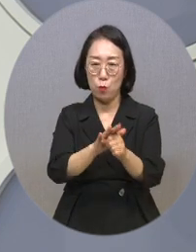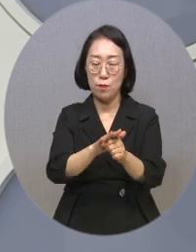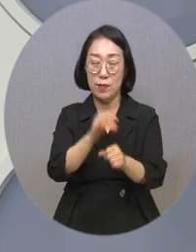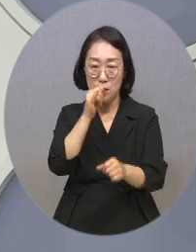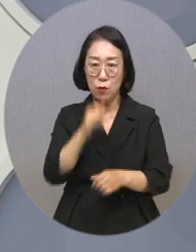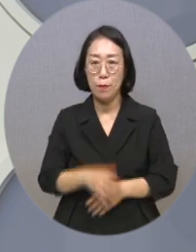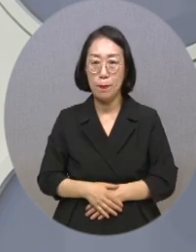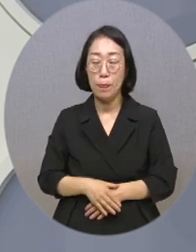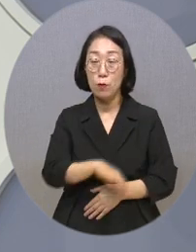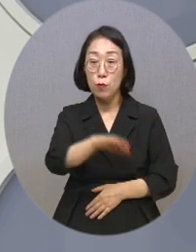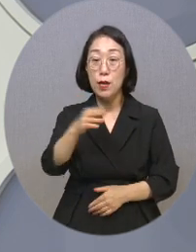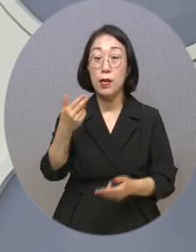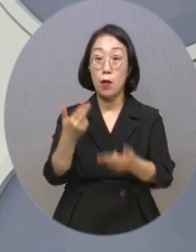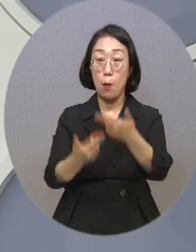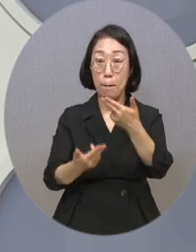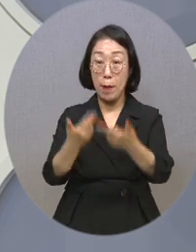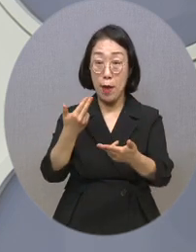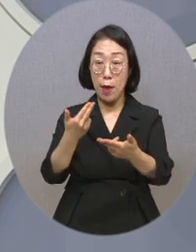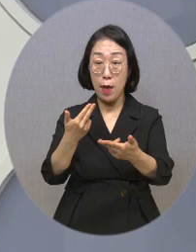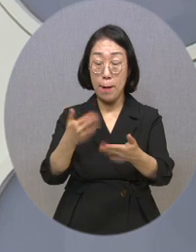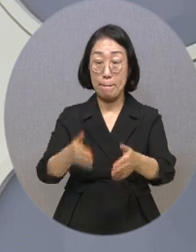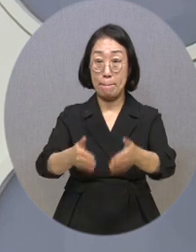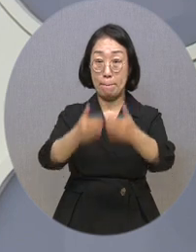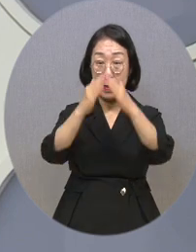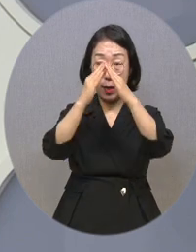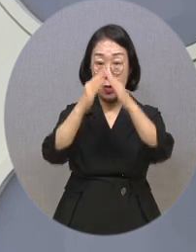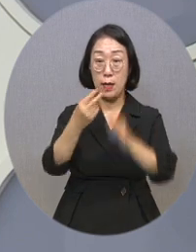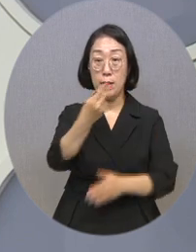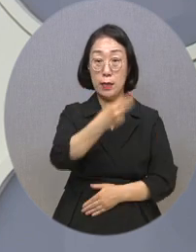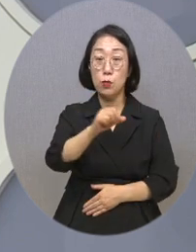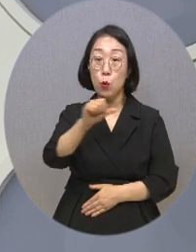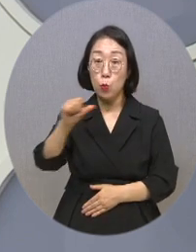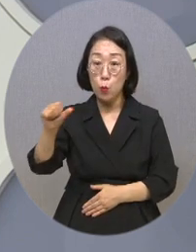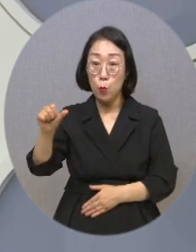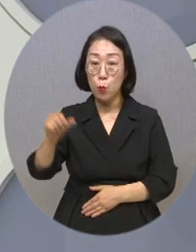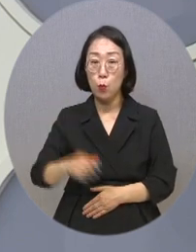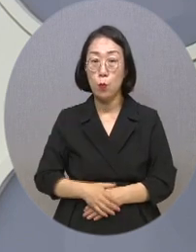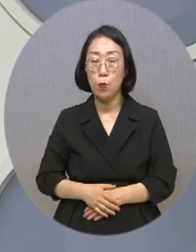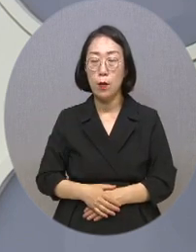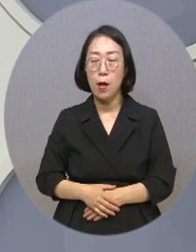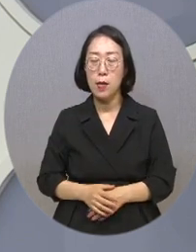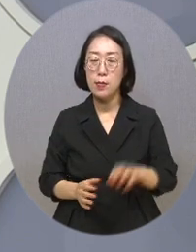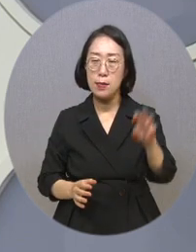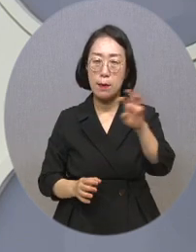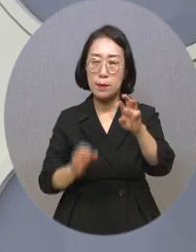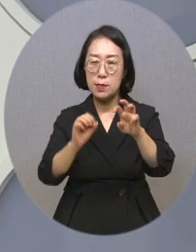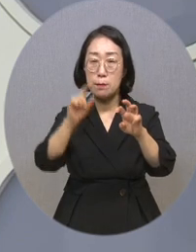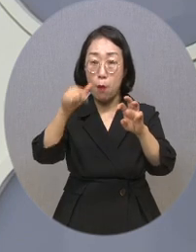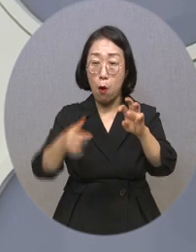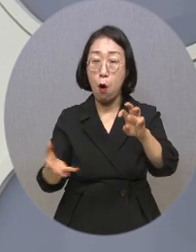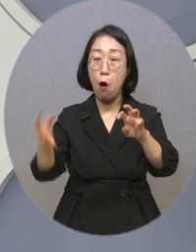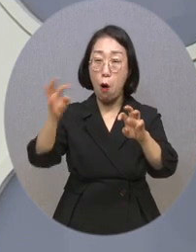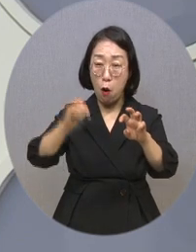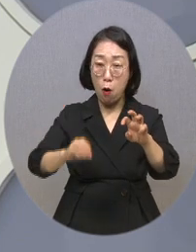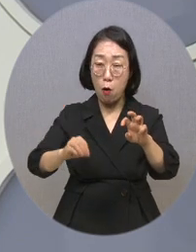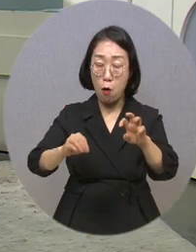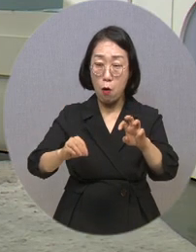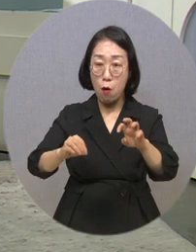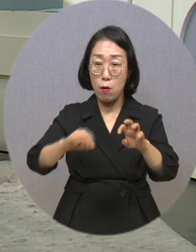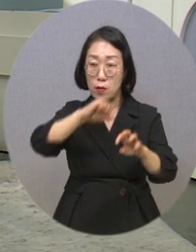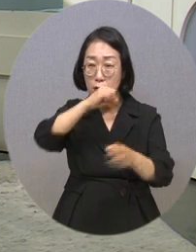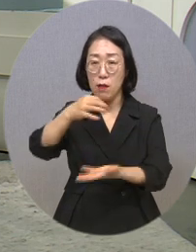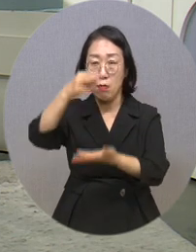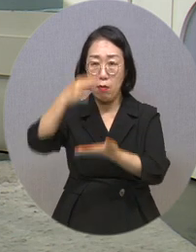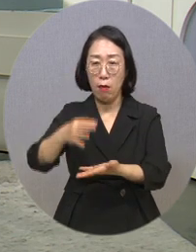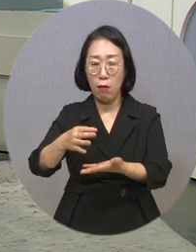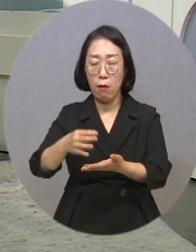협회가 만들어질 때 2005년 당시에 그런 예산이 한 30억 있었는데 장애인 단체가 많지 않습니까? 그렇죠. 거기에